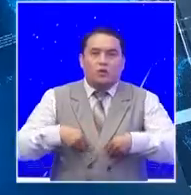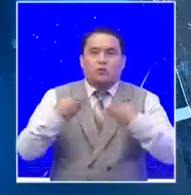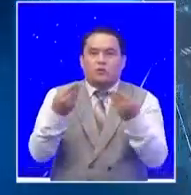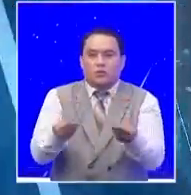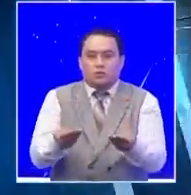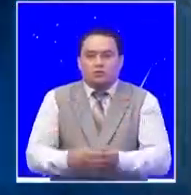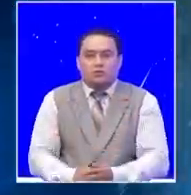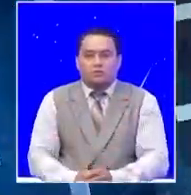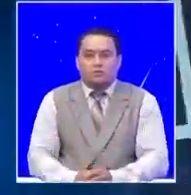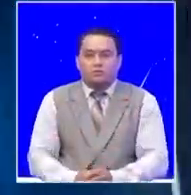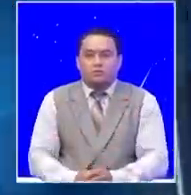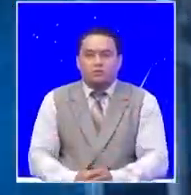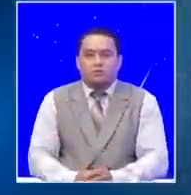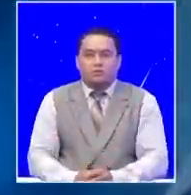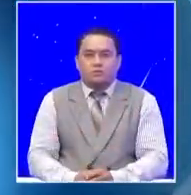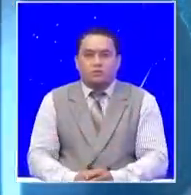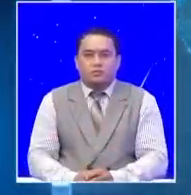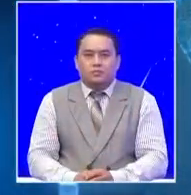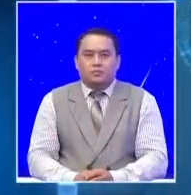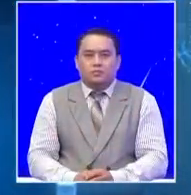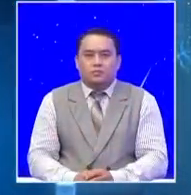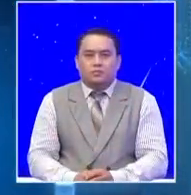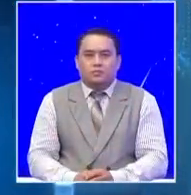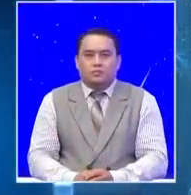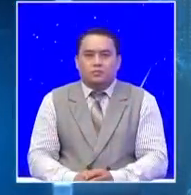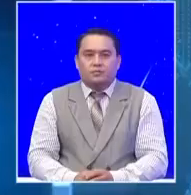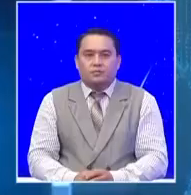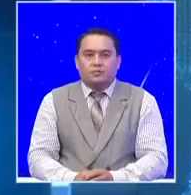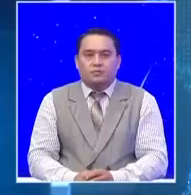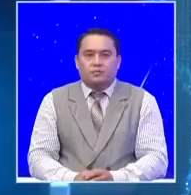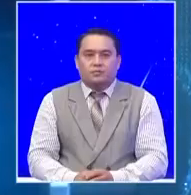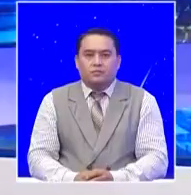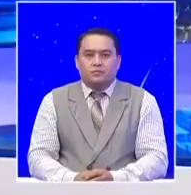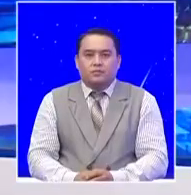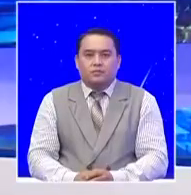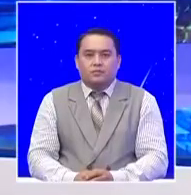еткен. Рахат Рахымжанов, Степан Мирешко, Жетісу арнасы.